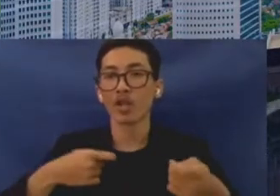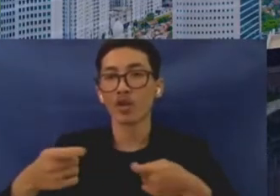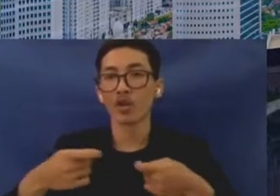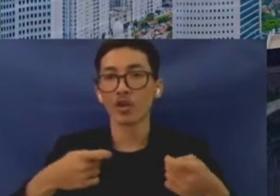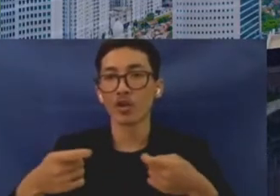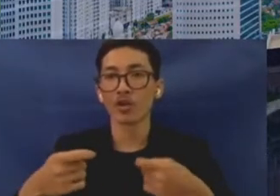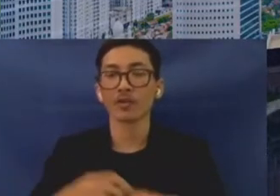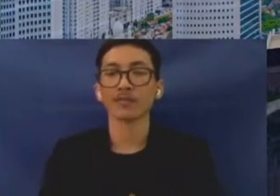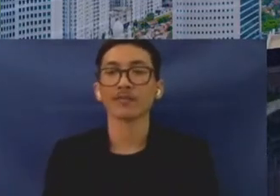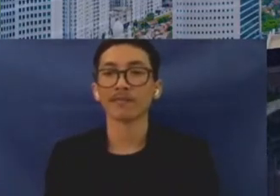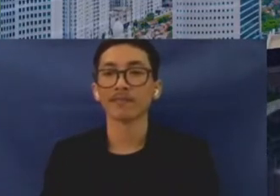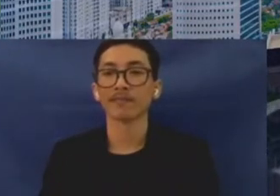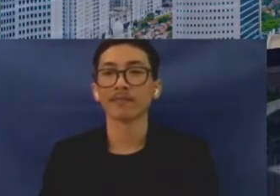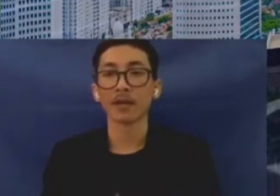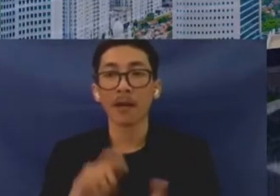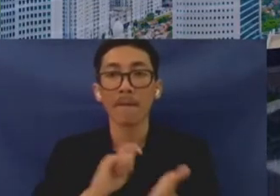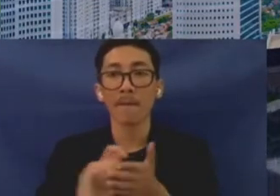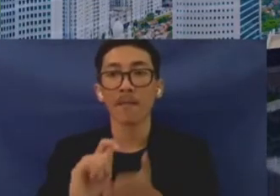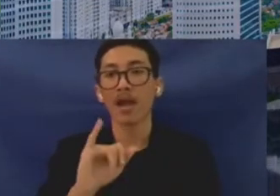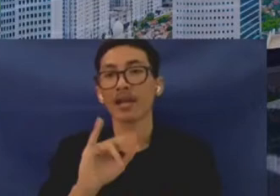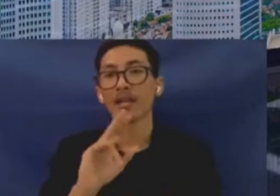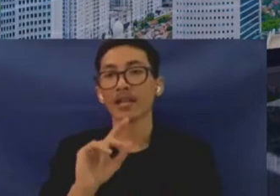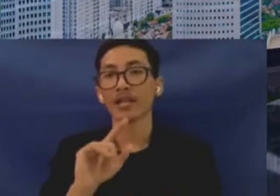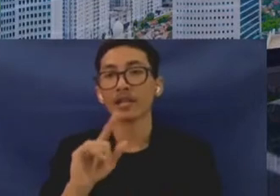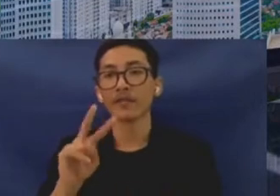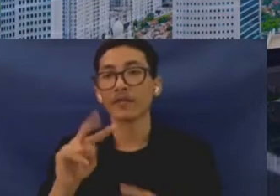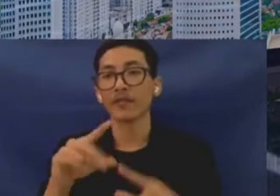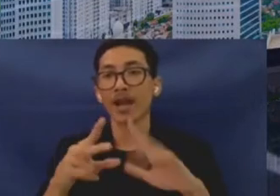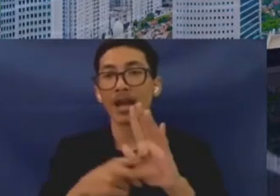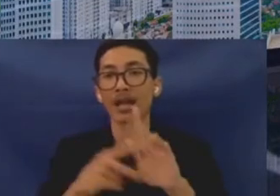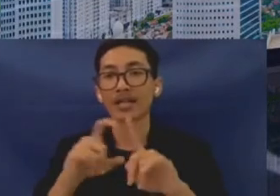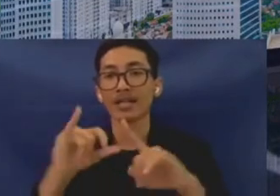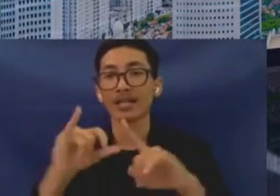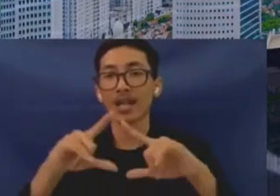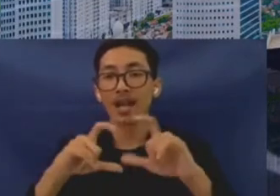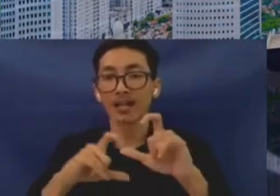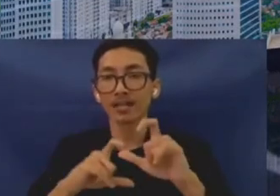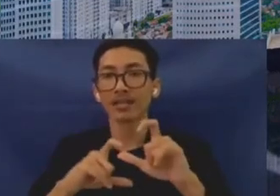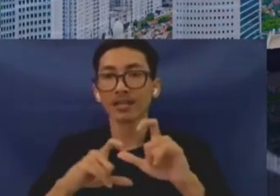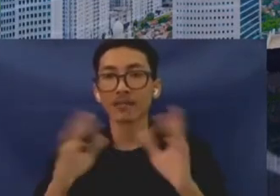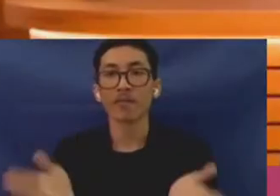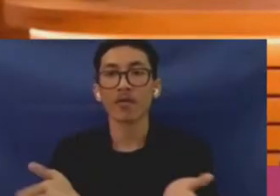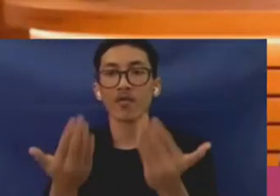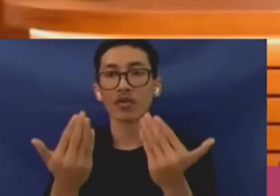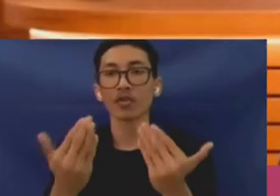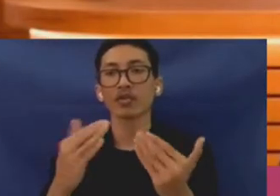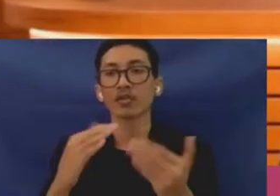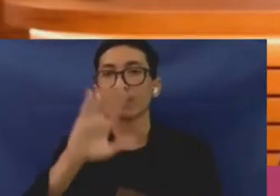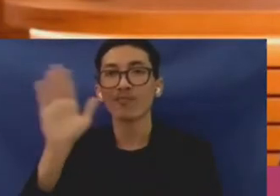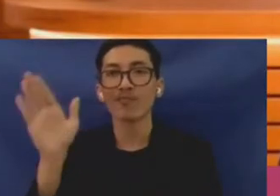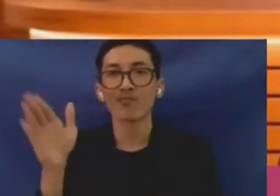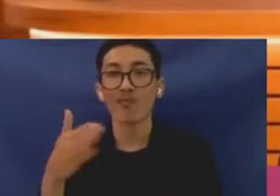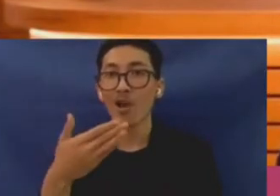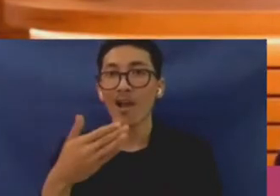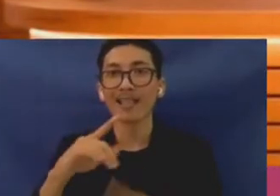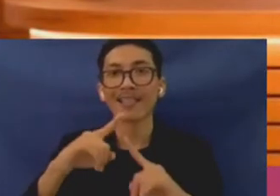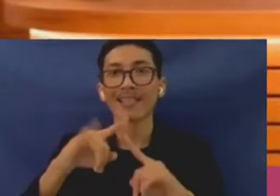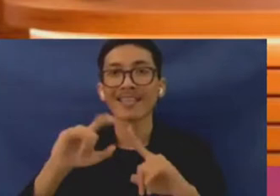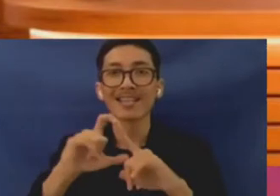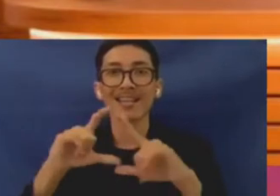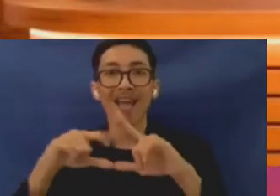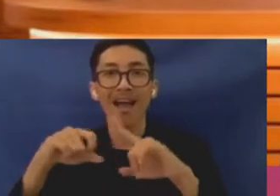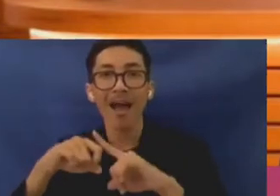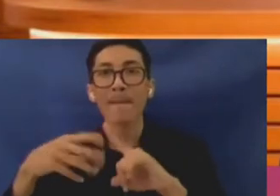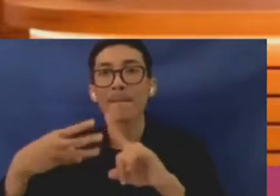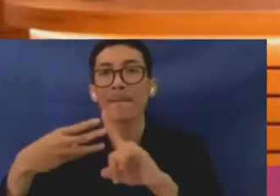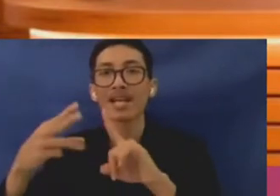welcome Irfan Dia Sanjaya, co-founder Semua Tidak Berjarak. The floor is yours. Terima kasih, Mbak Vivi,